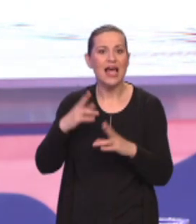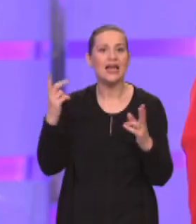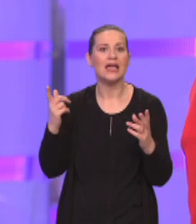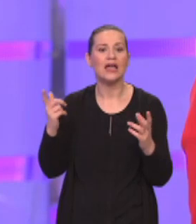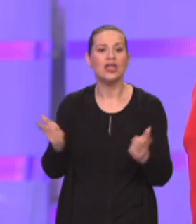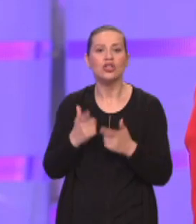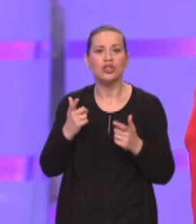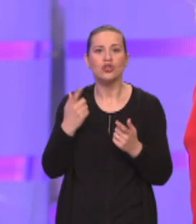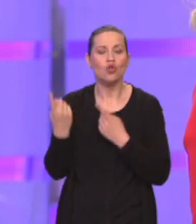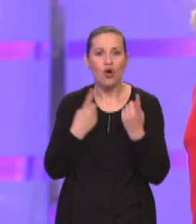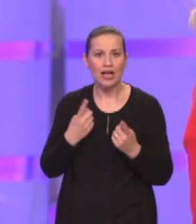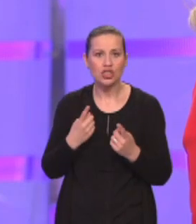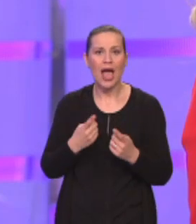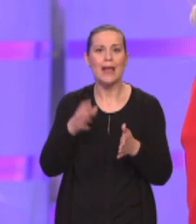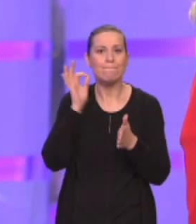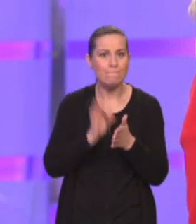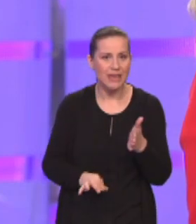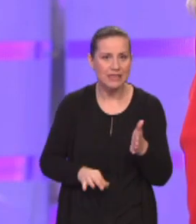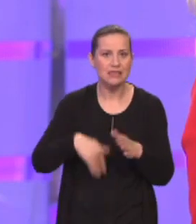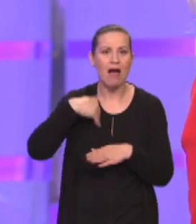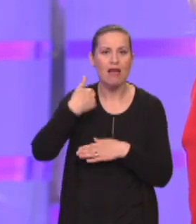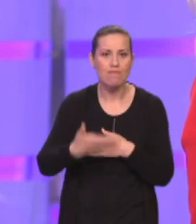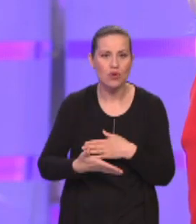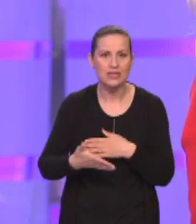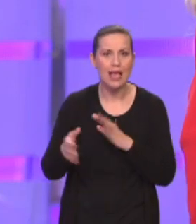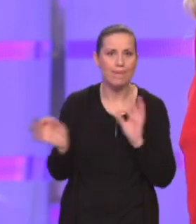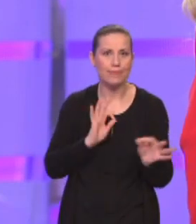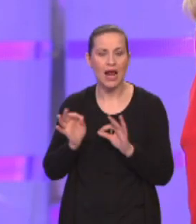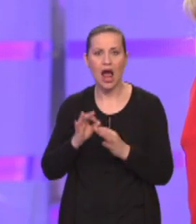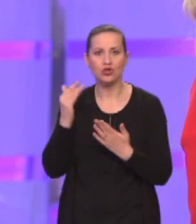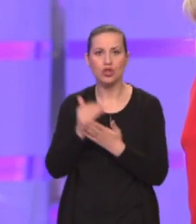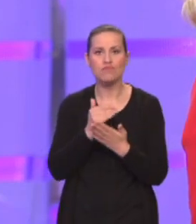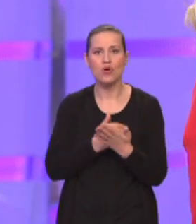sveta misa i poslije svete mise je bio prilagođen